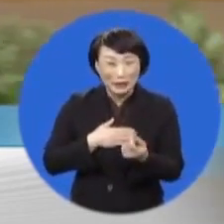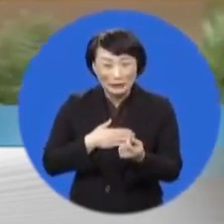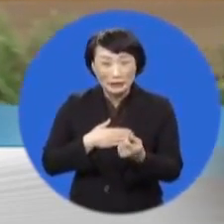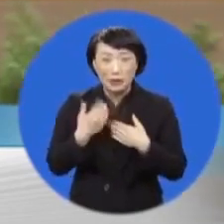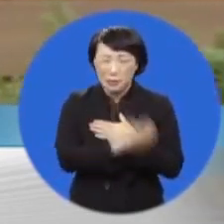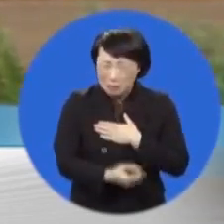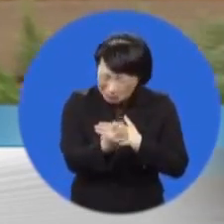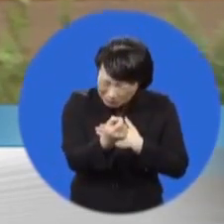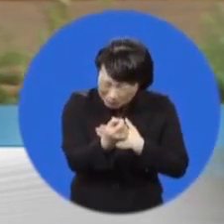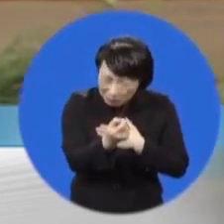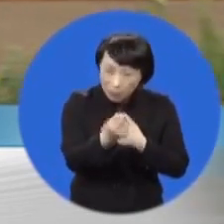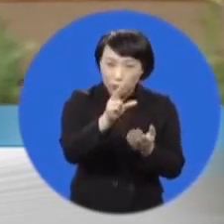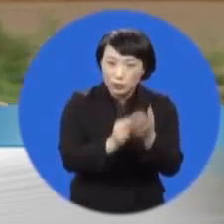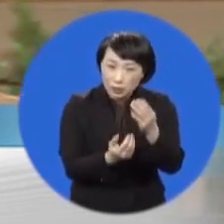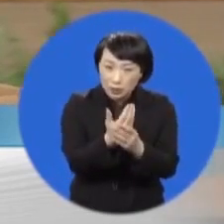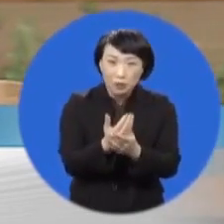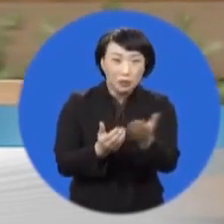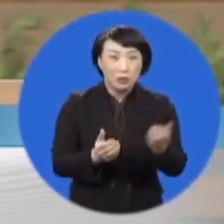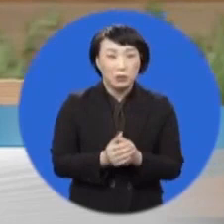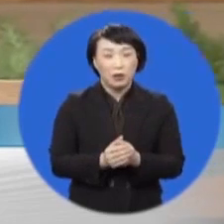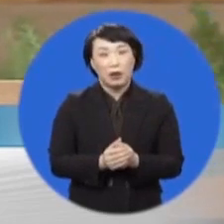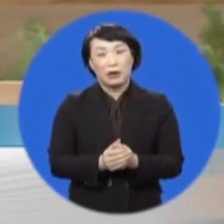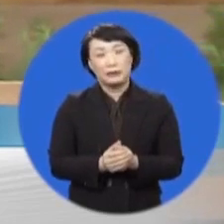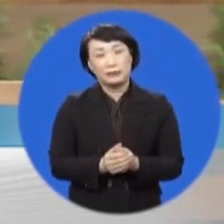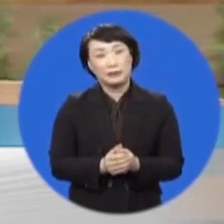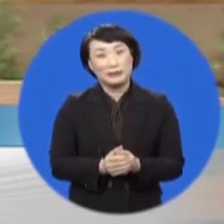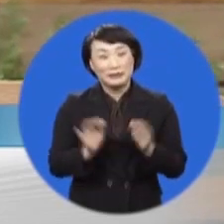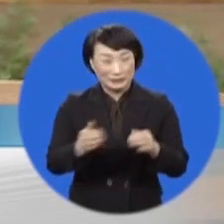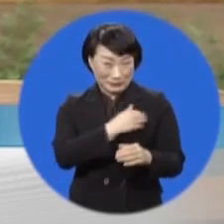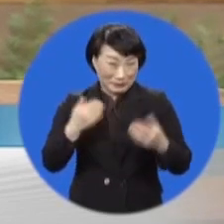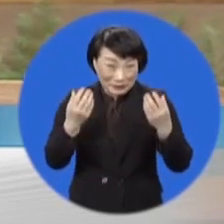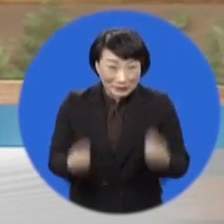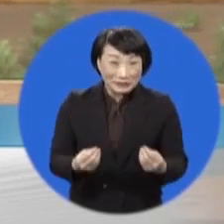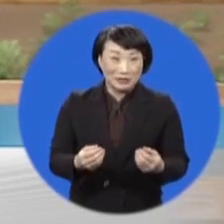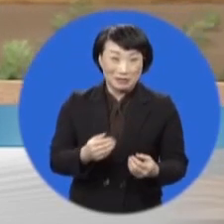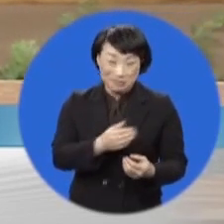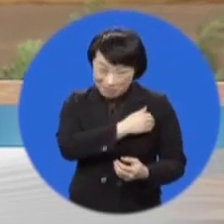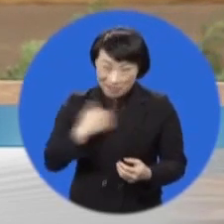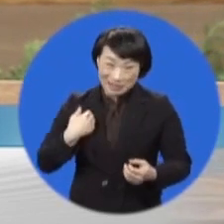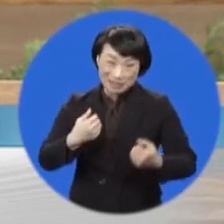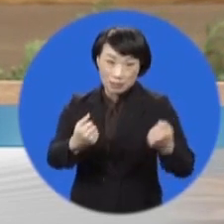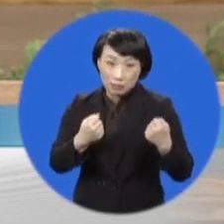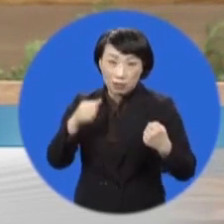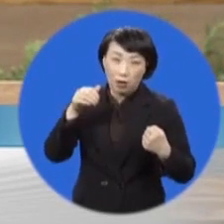몸에 쪼끔만 문제가 와도 그 자신이 했던 그 행위가